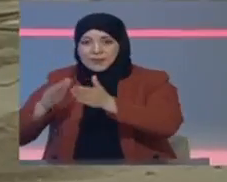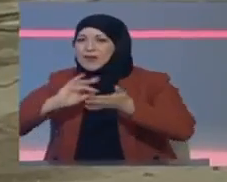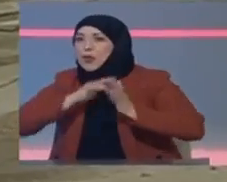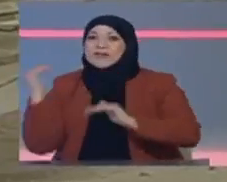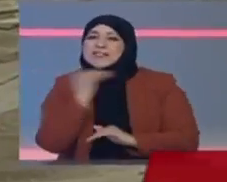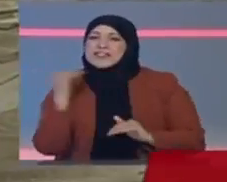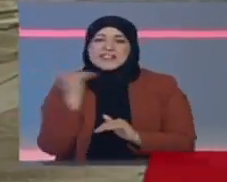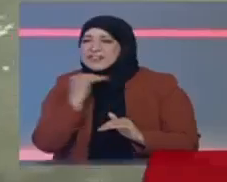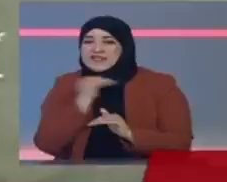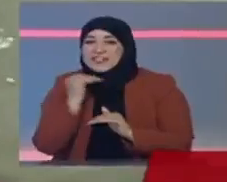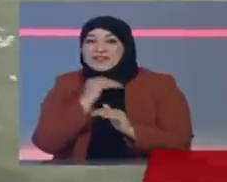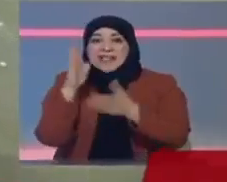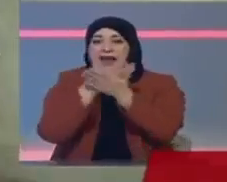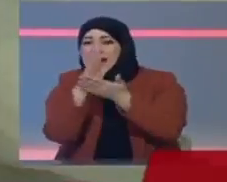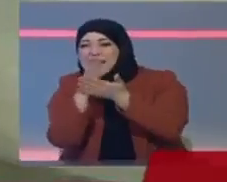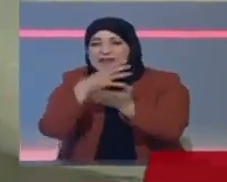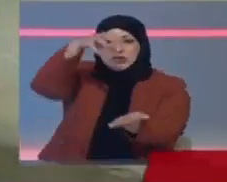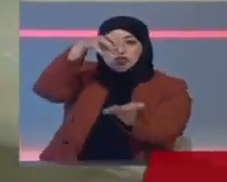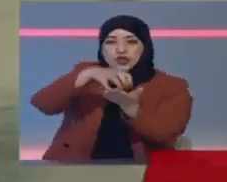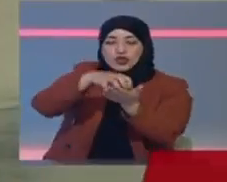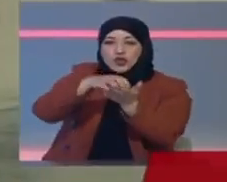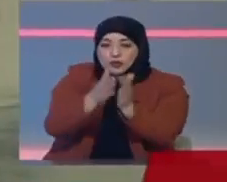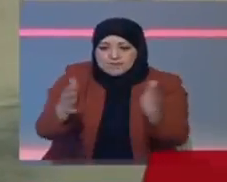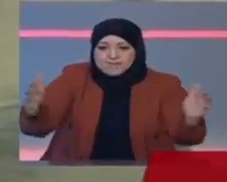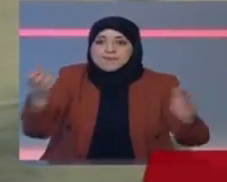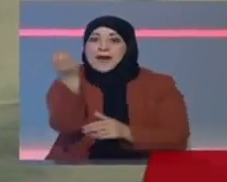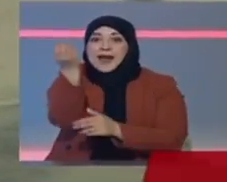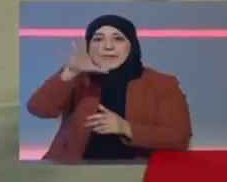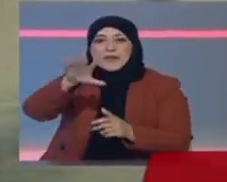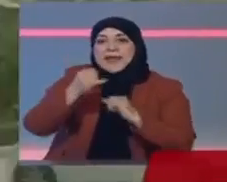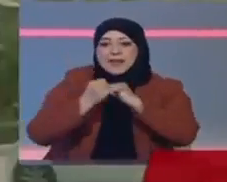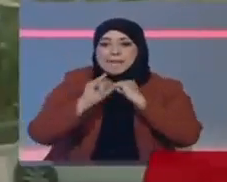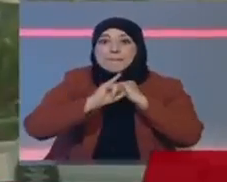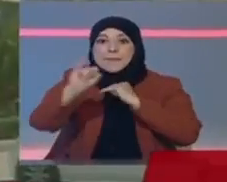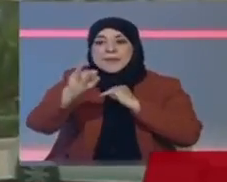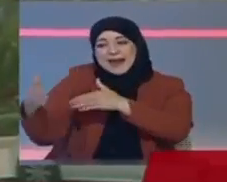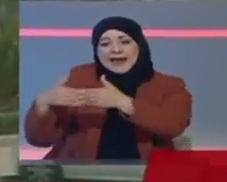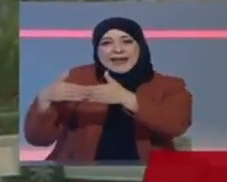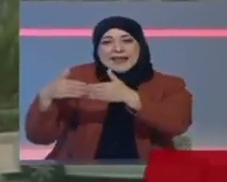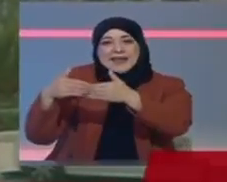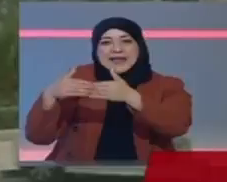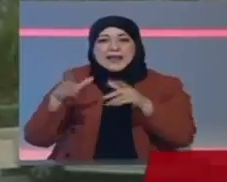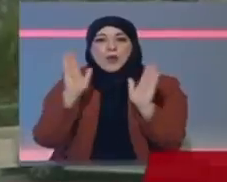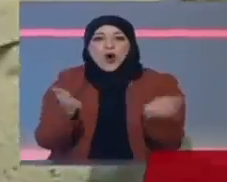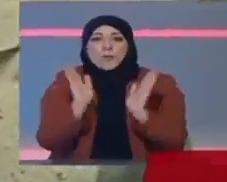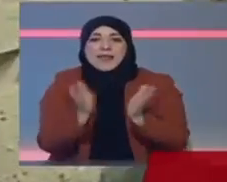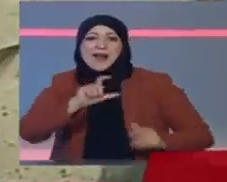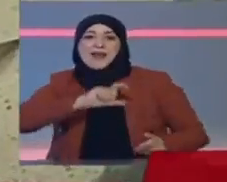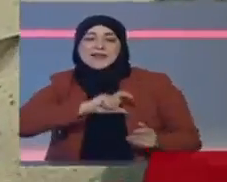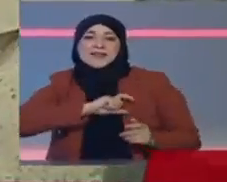الاشغال في فضاء مساحته خمس مائه متر مربع محاذير قسم الاستعجالي بالمستشفى الجامعي سهل